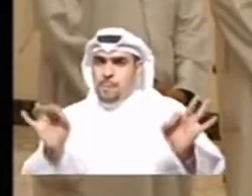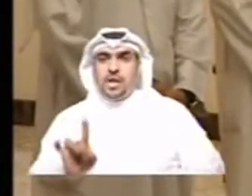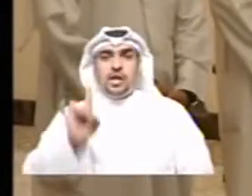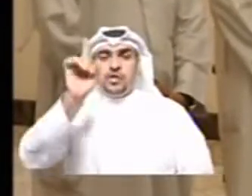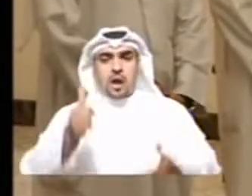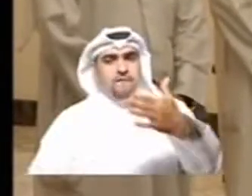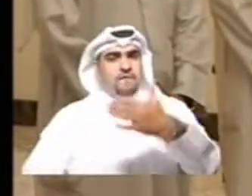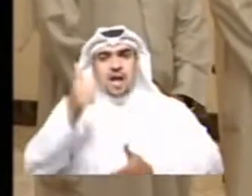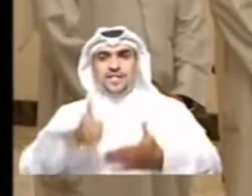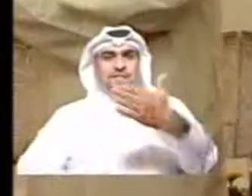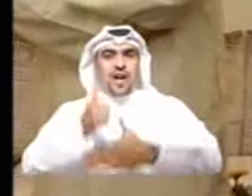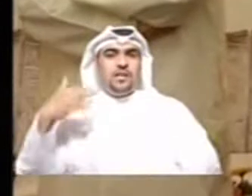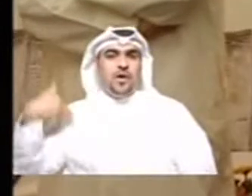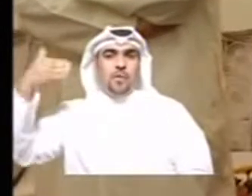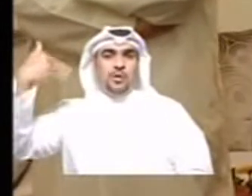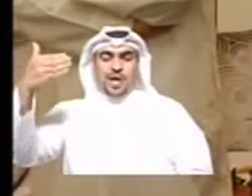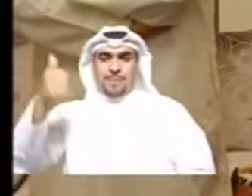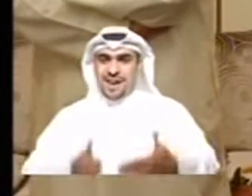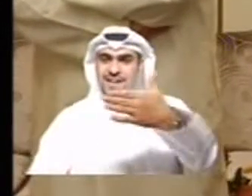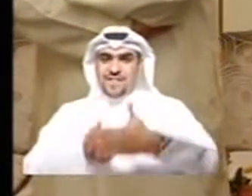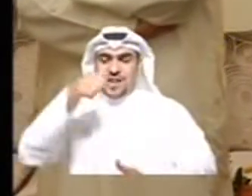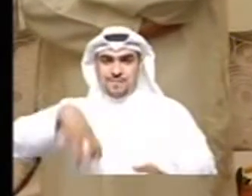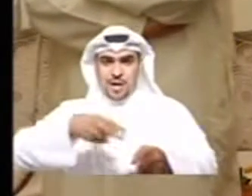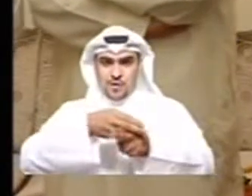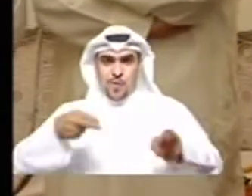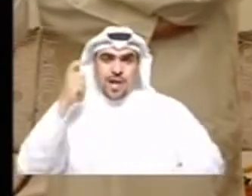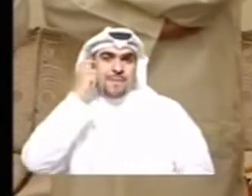تحصد ثمارها في جوائز مؤسسة حمدان بن راشد